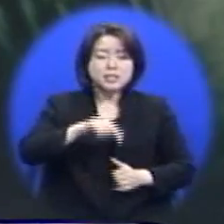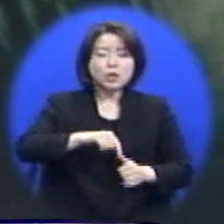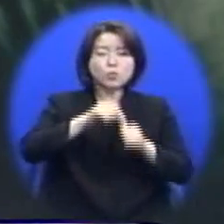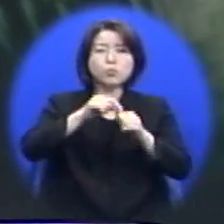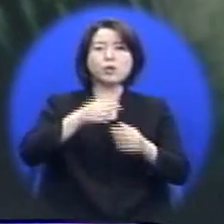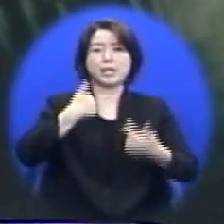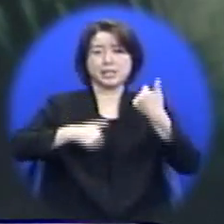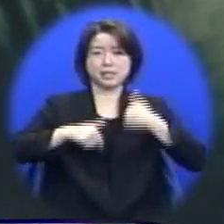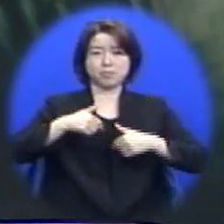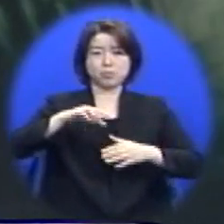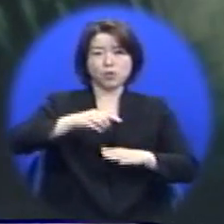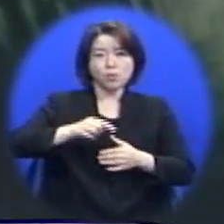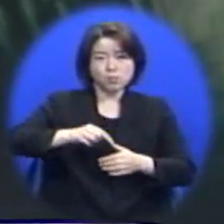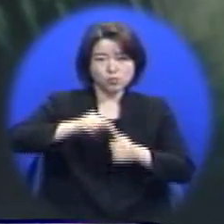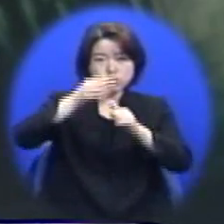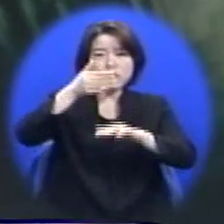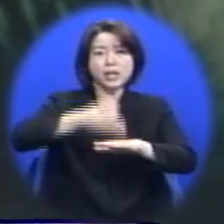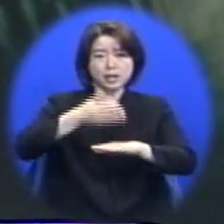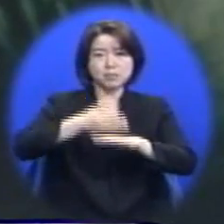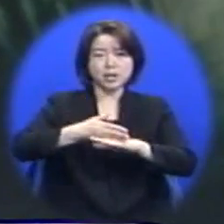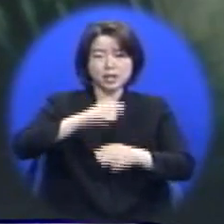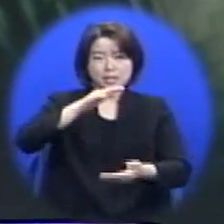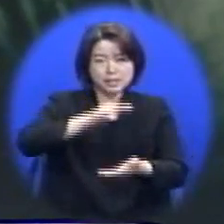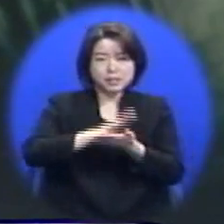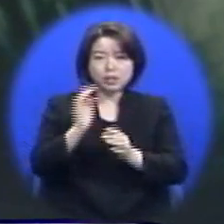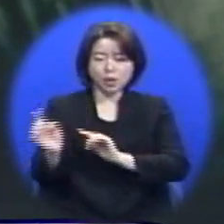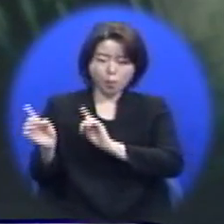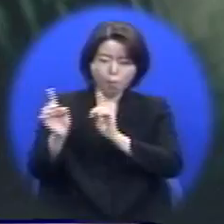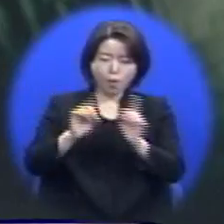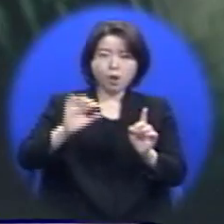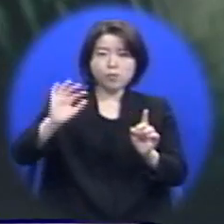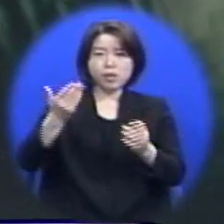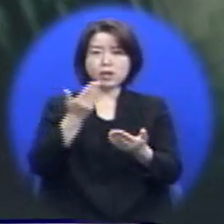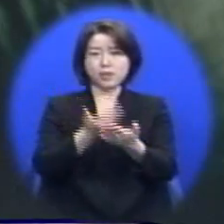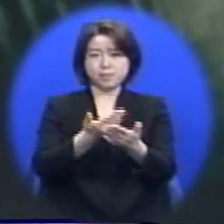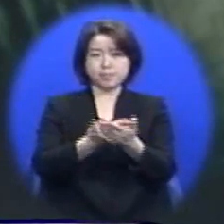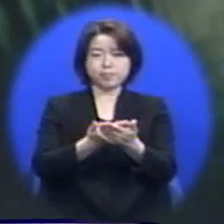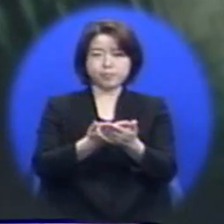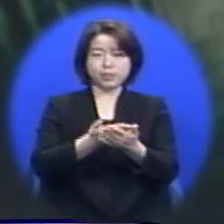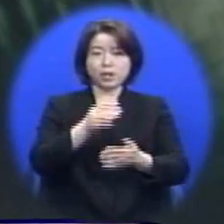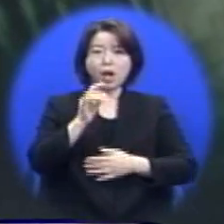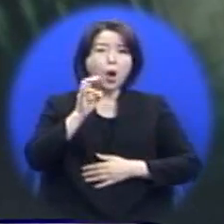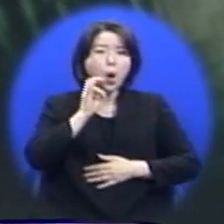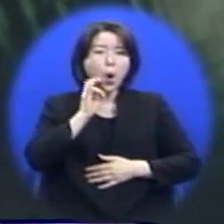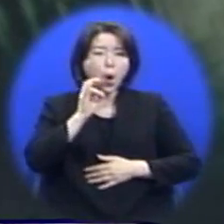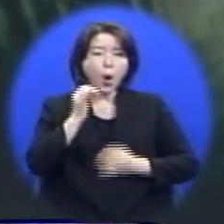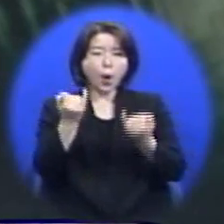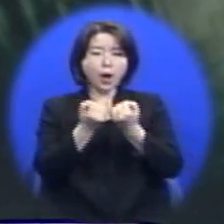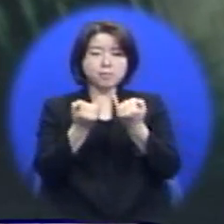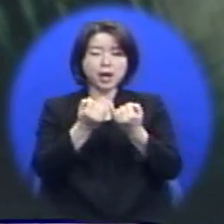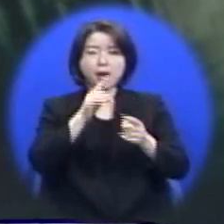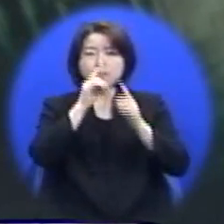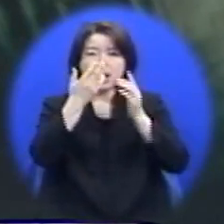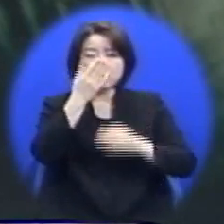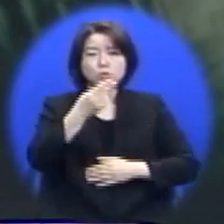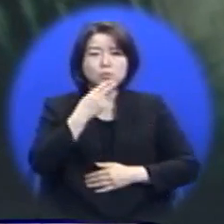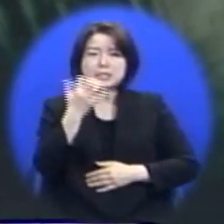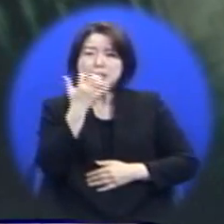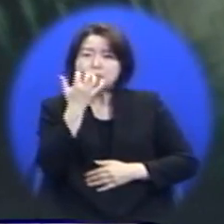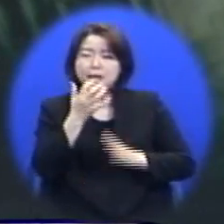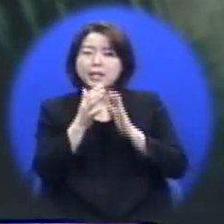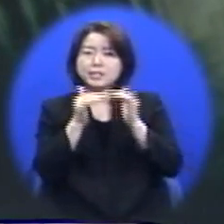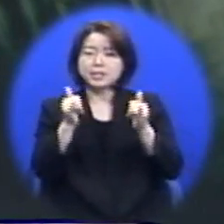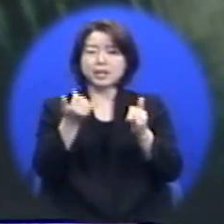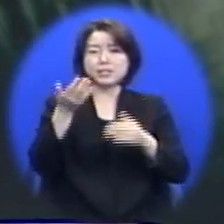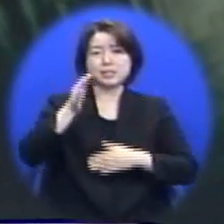기쁨, 구원의 감사가 뜨겁게 회복되게 해 주옵소서. 고멜과 같은 말할 수 없이 음란한